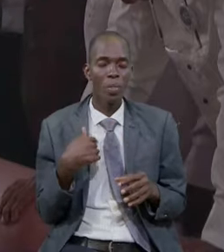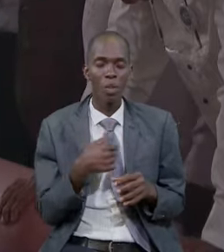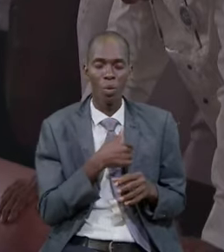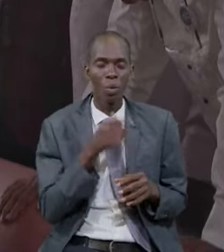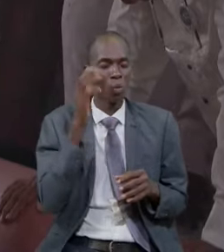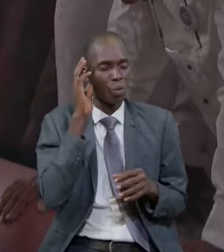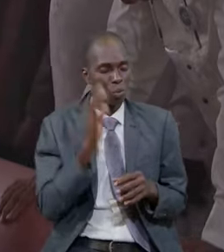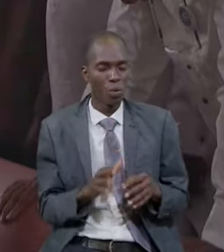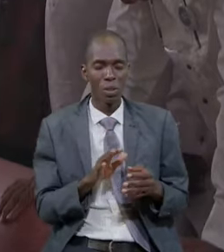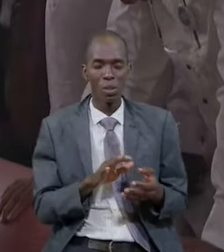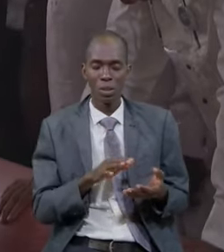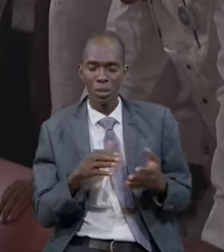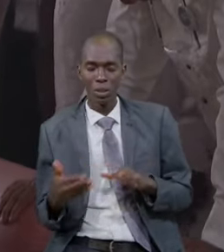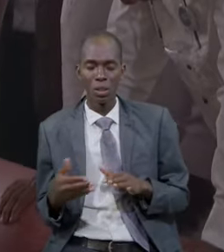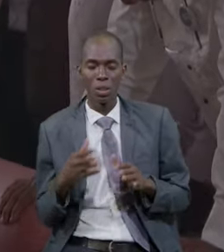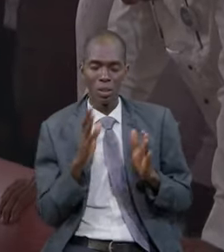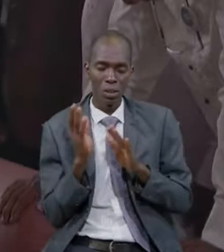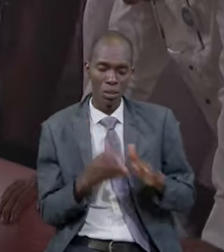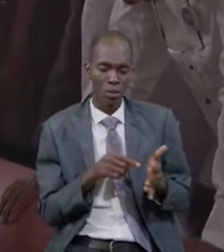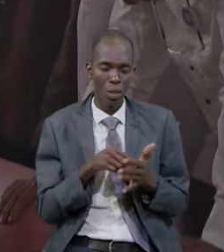nous allons laisser notre monde tel que nous l'avons connu.